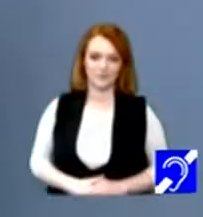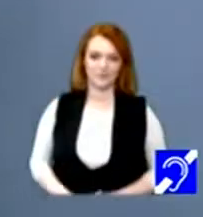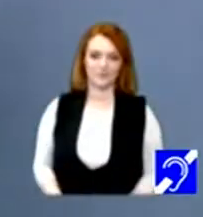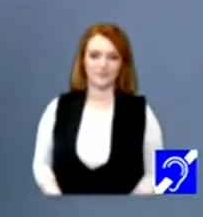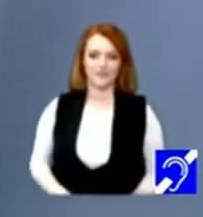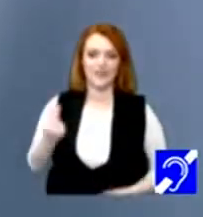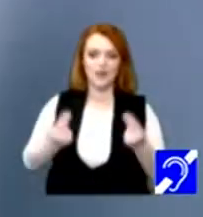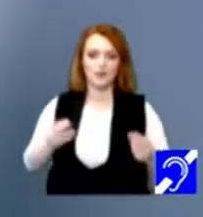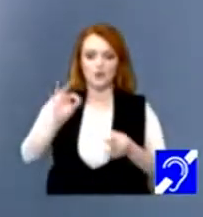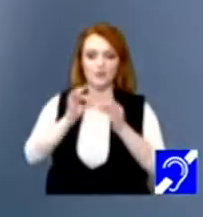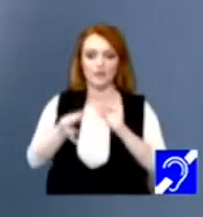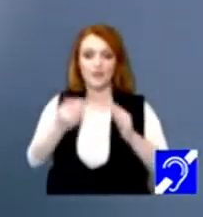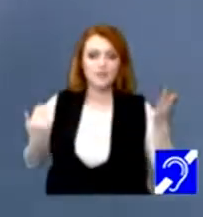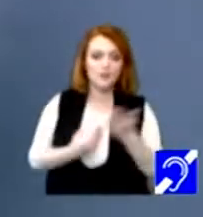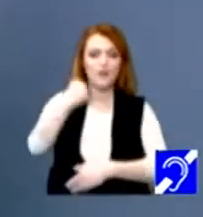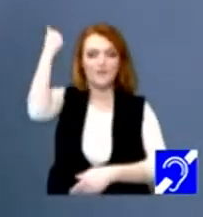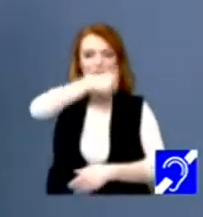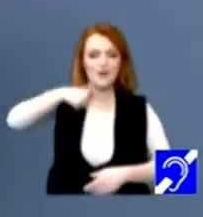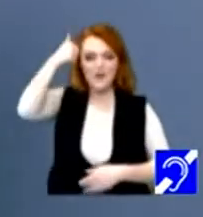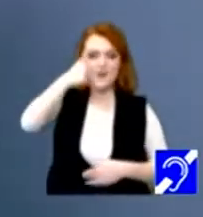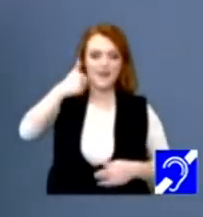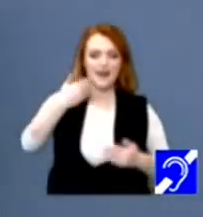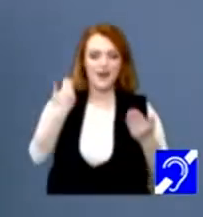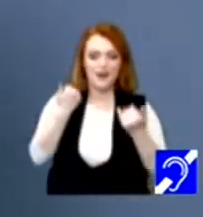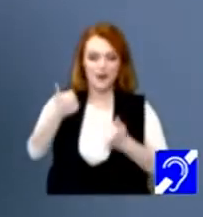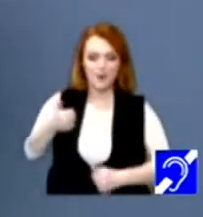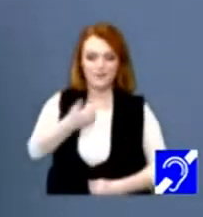Tokyo. С Новым годом! Happy New Year!